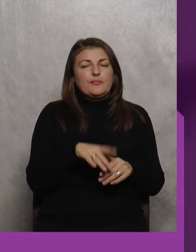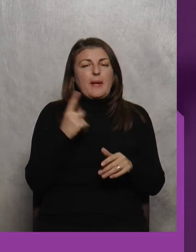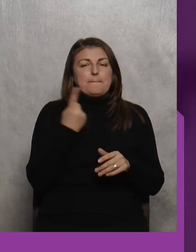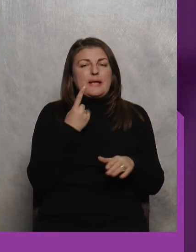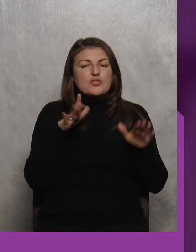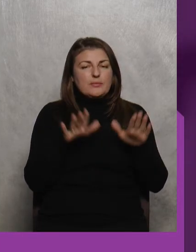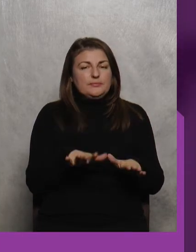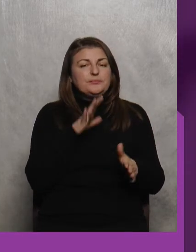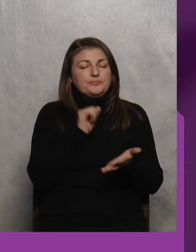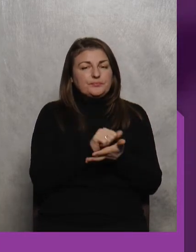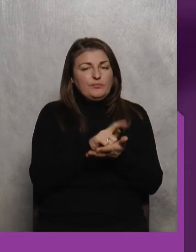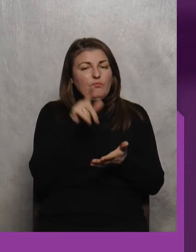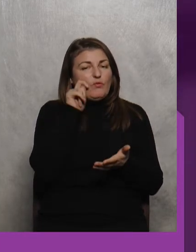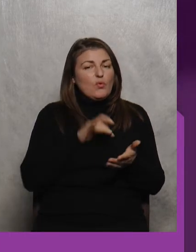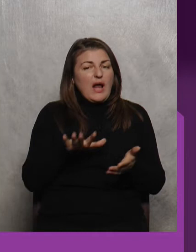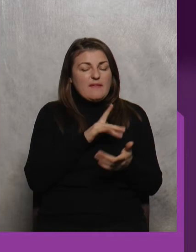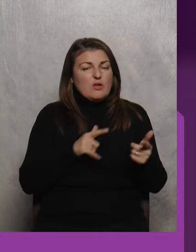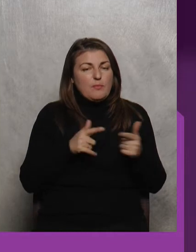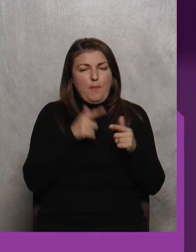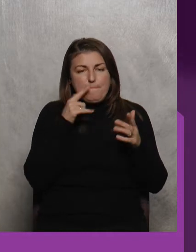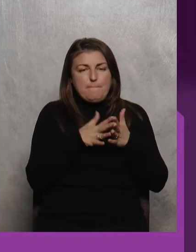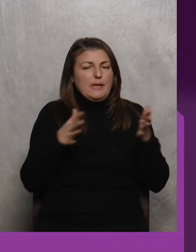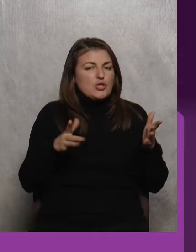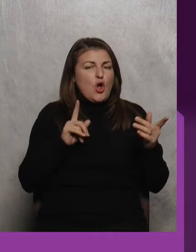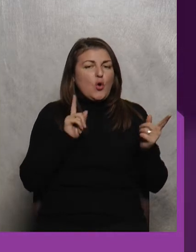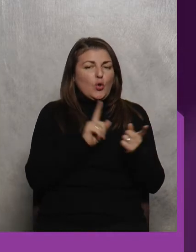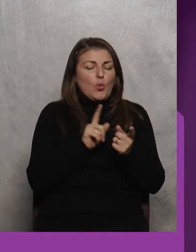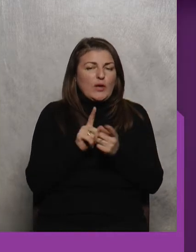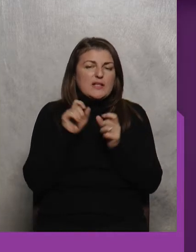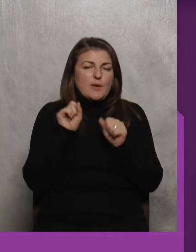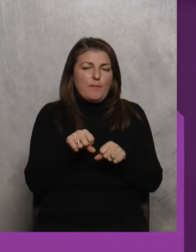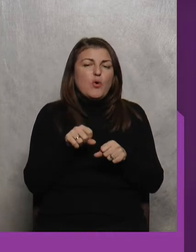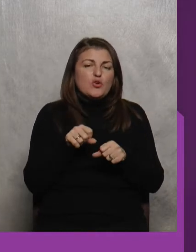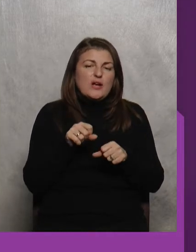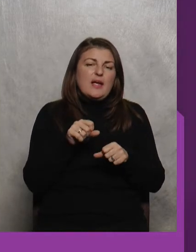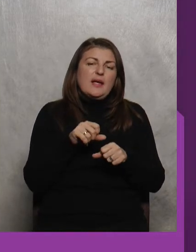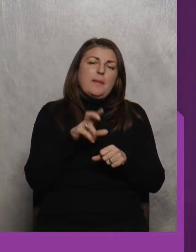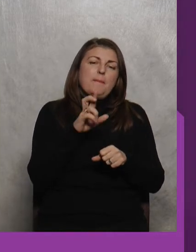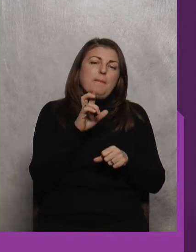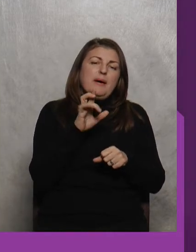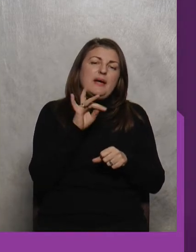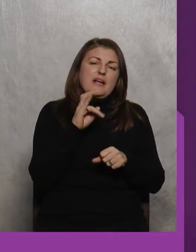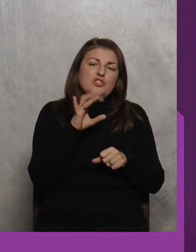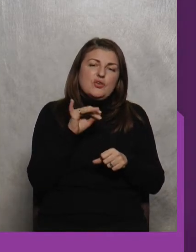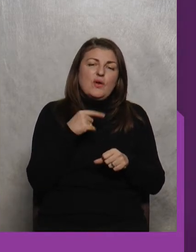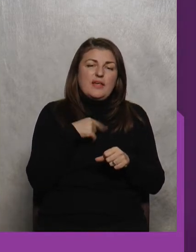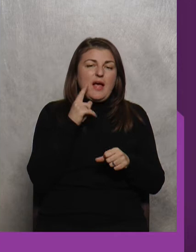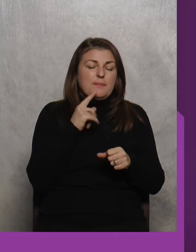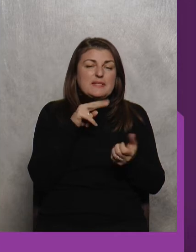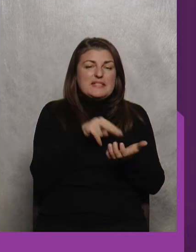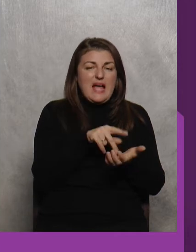перше місце займає в Україні, відповідно, більш конкуренцію міг скласти і Браченні Віктору. І я, наприклад, ставив